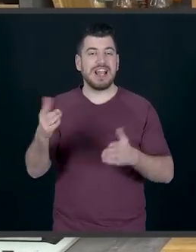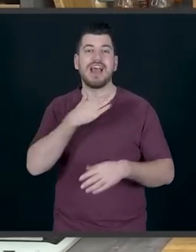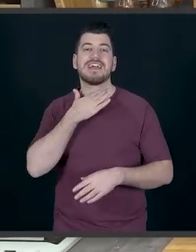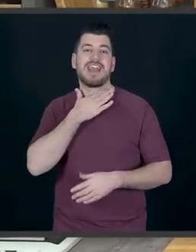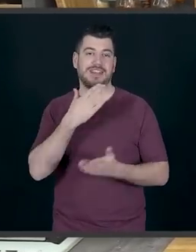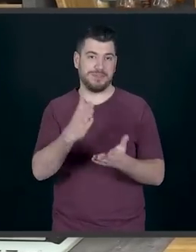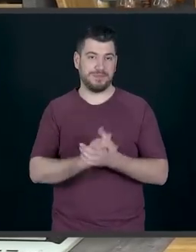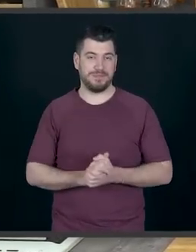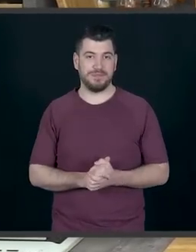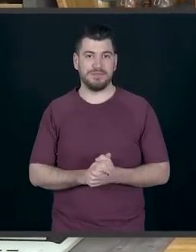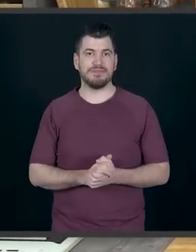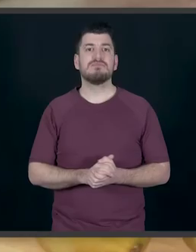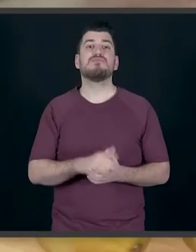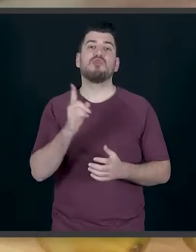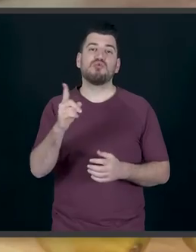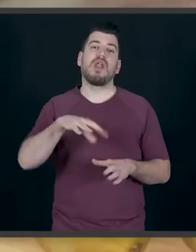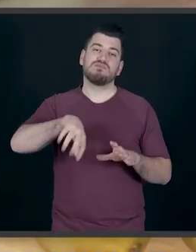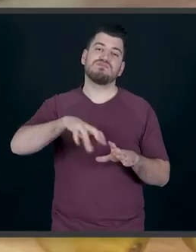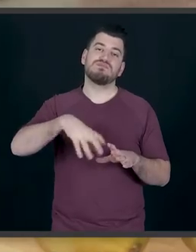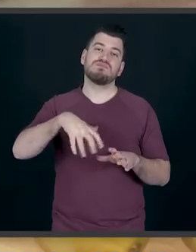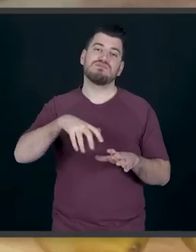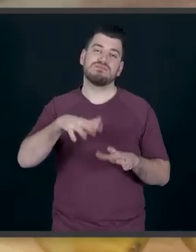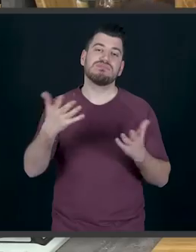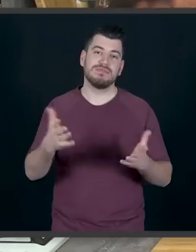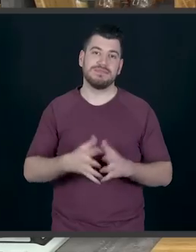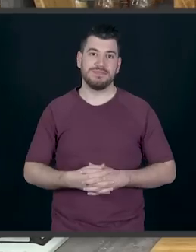κρέας. Απλά βζουμ με ένα μίξερ.